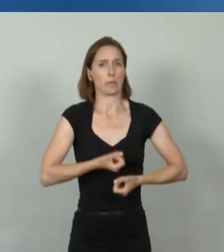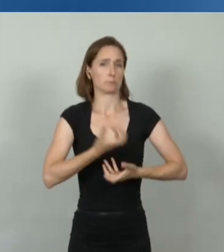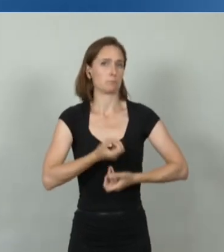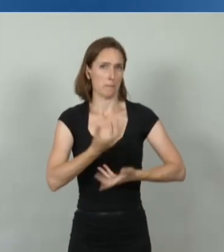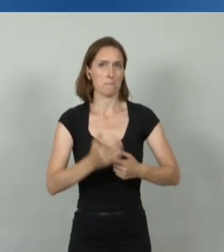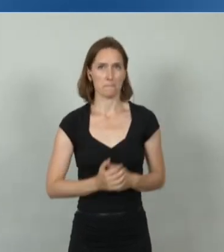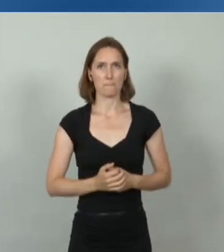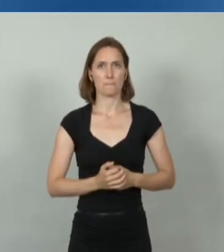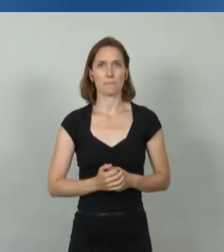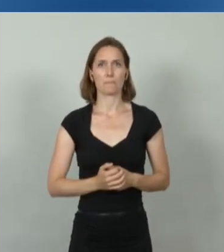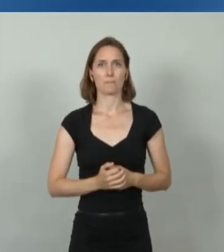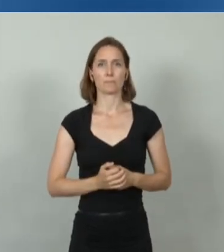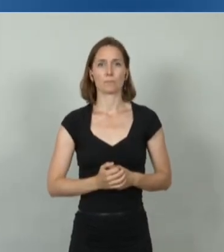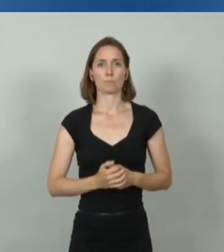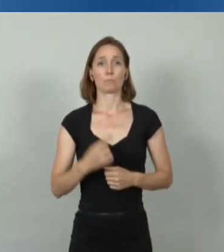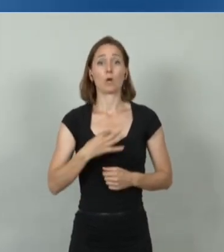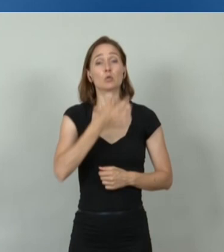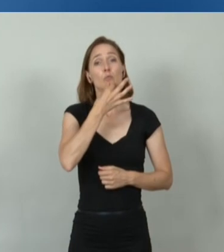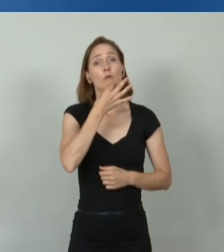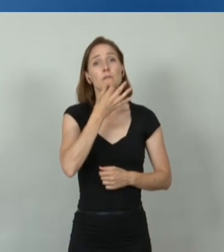j'en profite avant